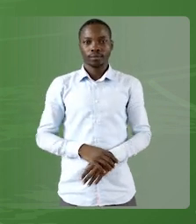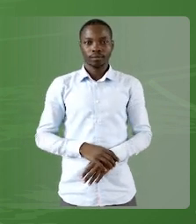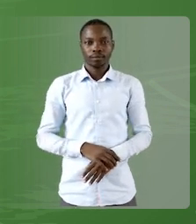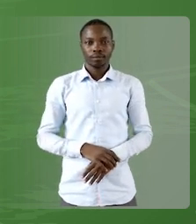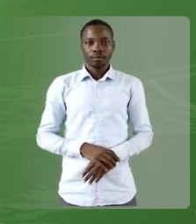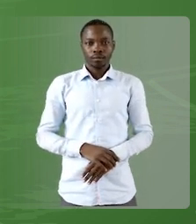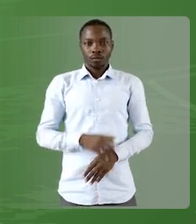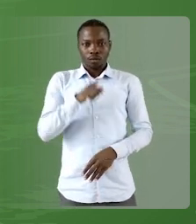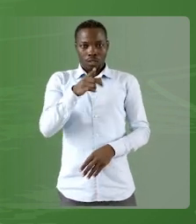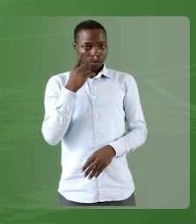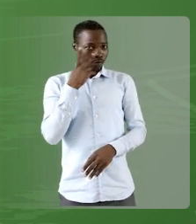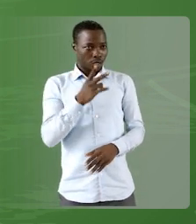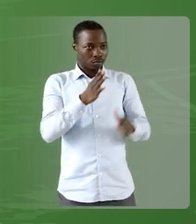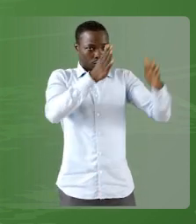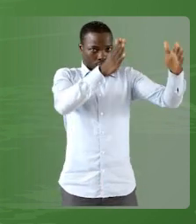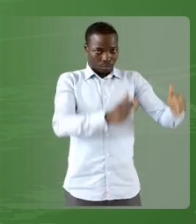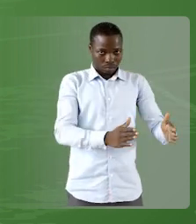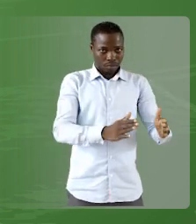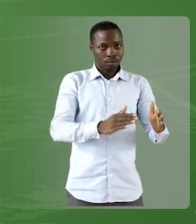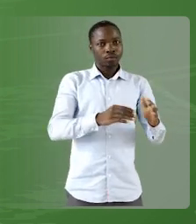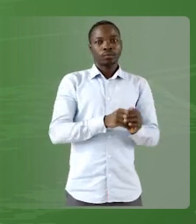Donc, sur un côté, vous avez les caractéristiques,